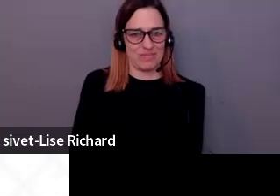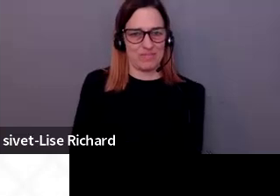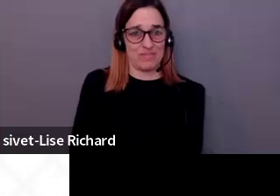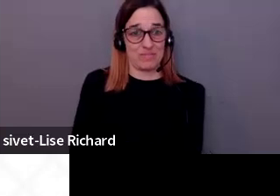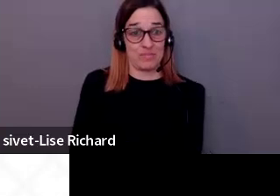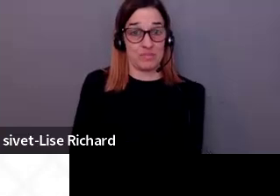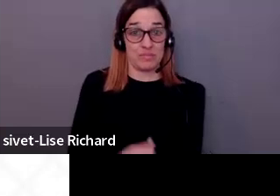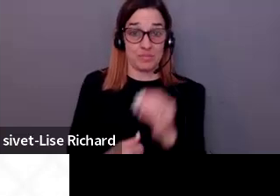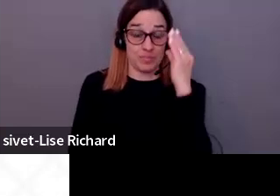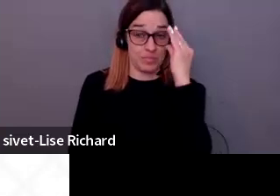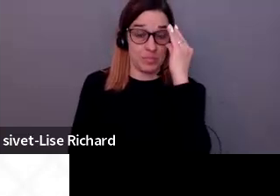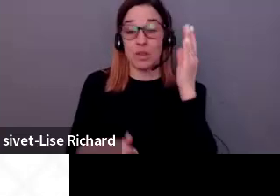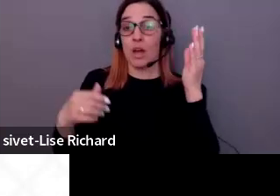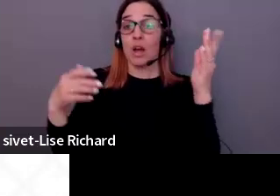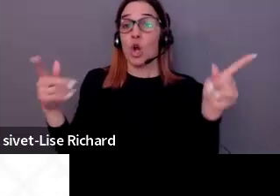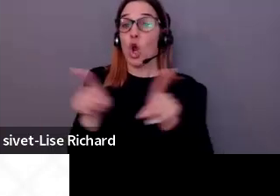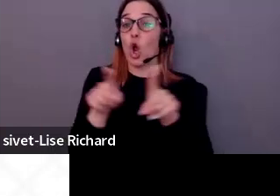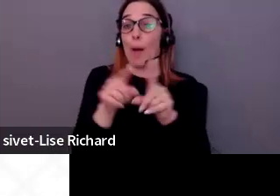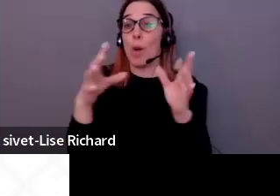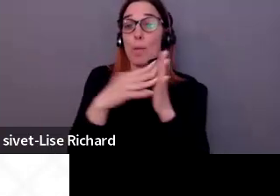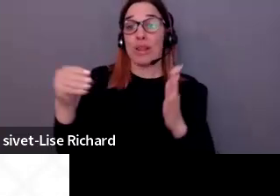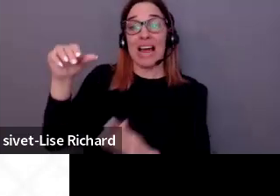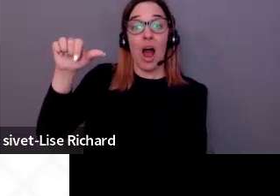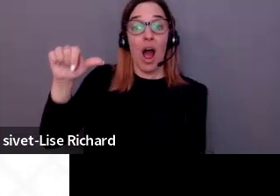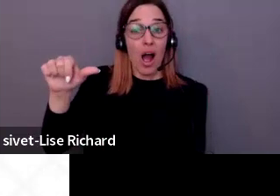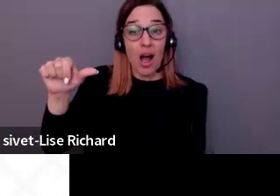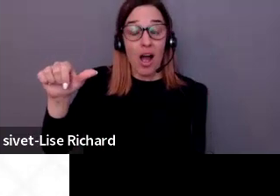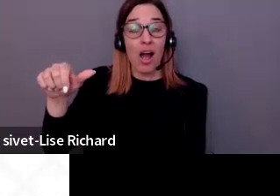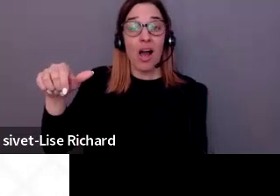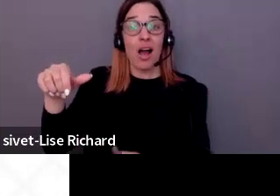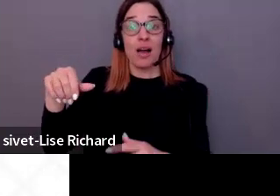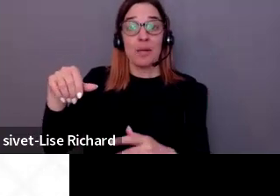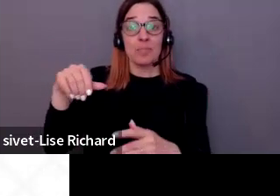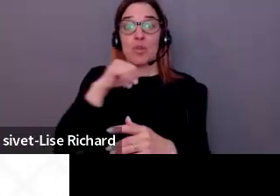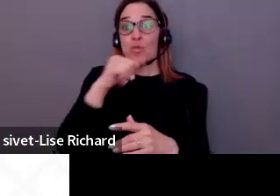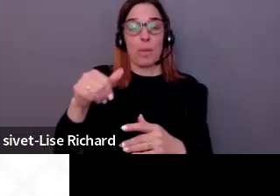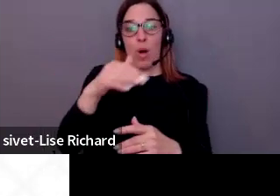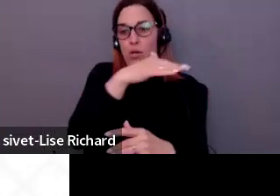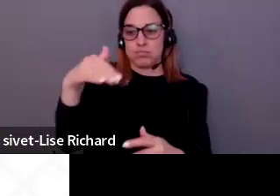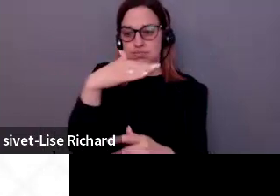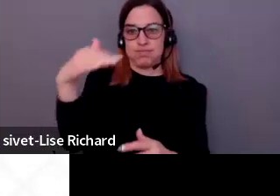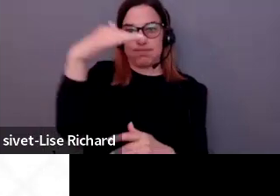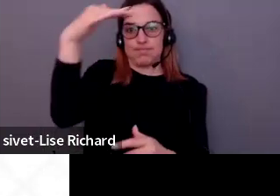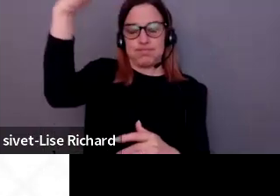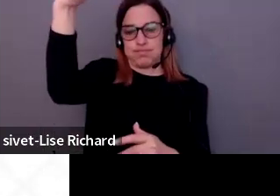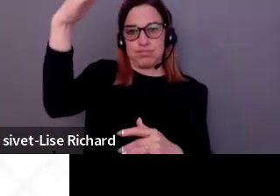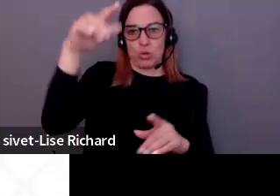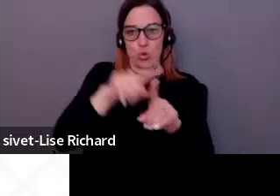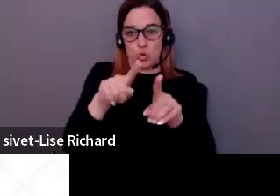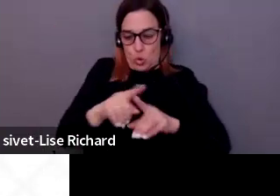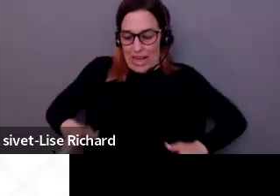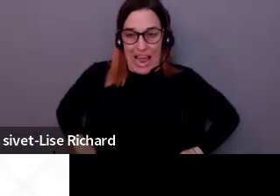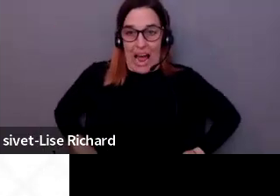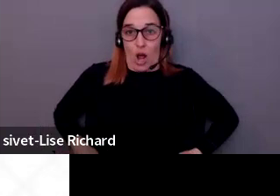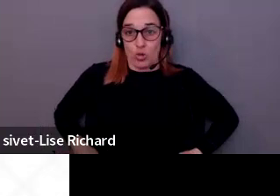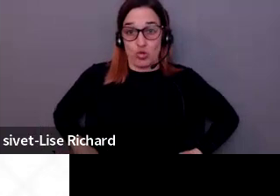Et comme notre silhouette en A, où est-ce qu'on disait de ne pas aller mettre de rayures horizontales au niveau des